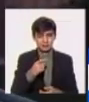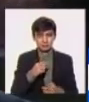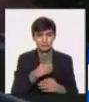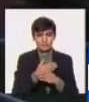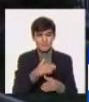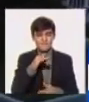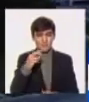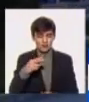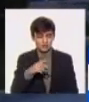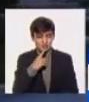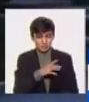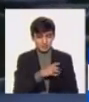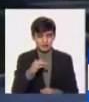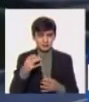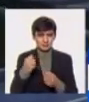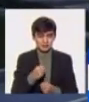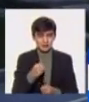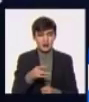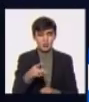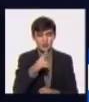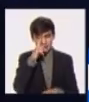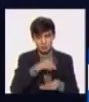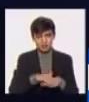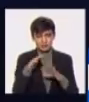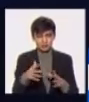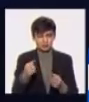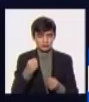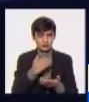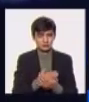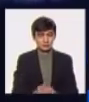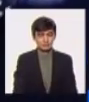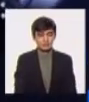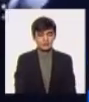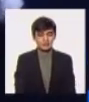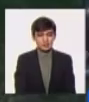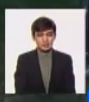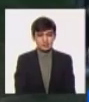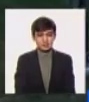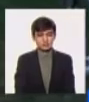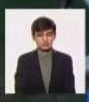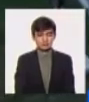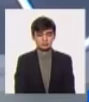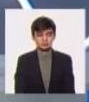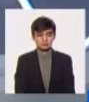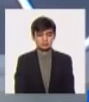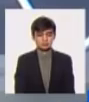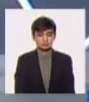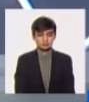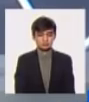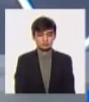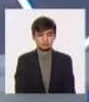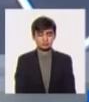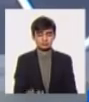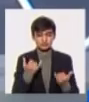благотворительных фондов. Они получают их в районных акиматах. Бахром Абдуллаев, Виталий Заинтинов, Информбюро, Шымкент.